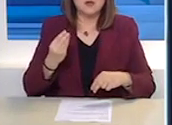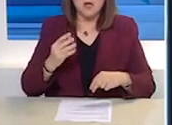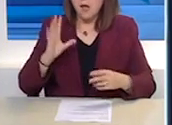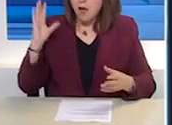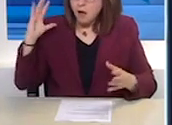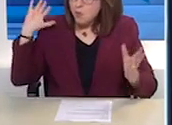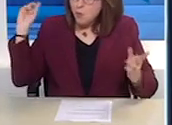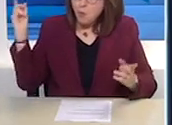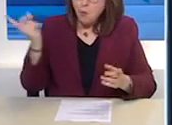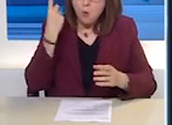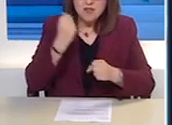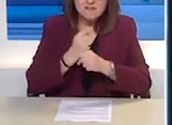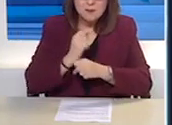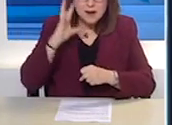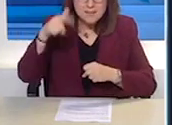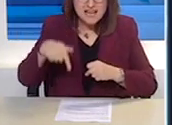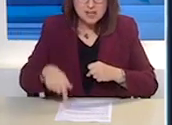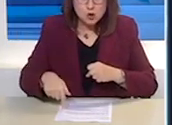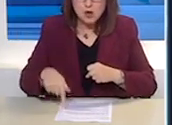στην ανθρωπότητα αυτή τη στιγμή.